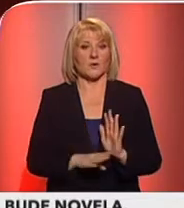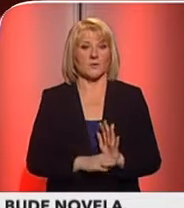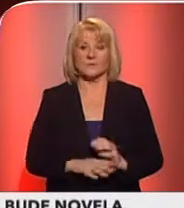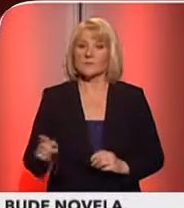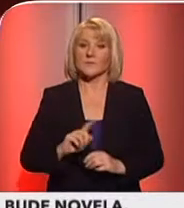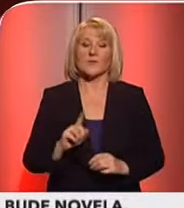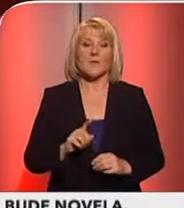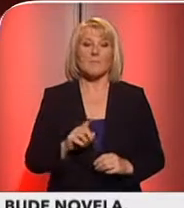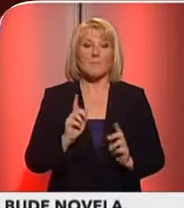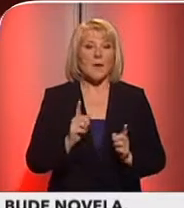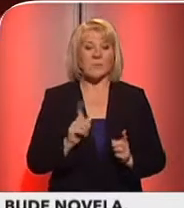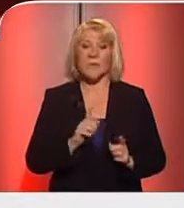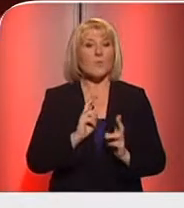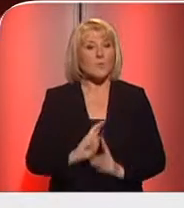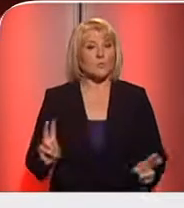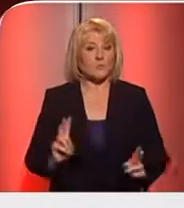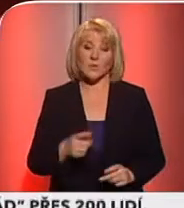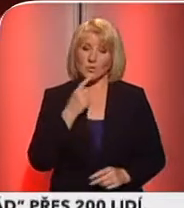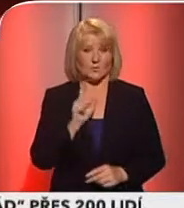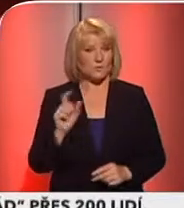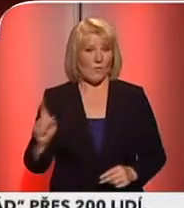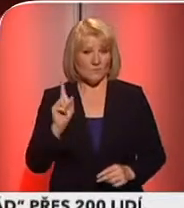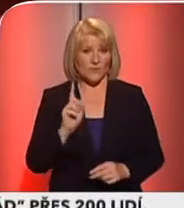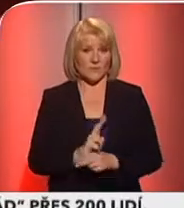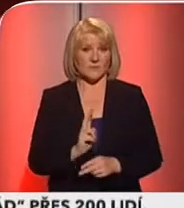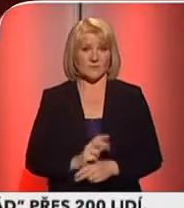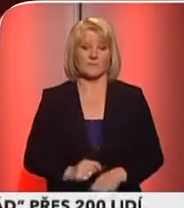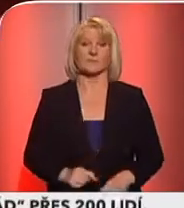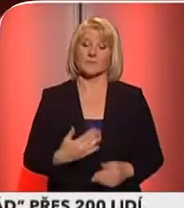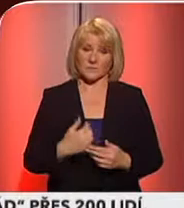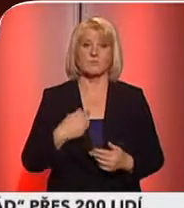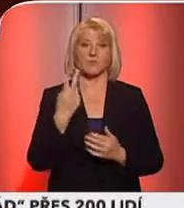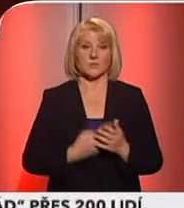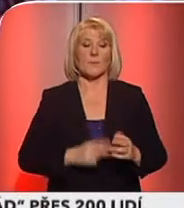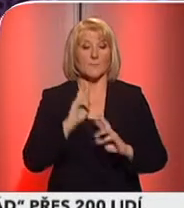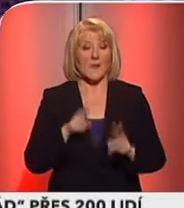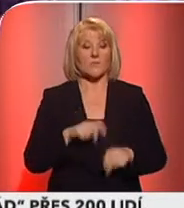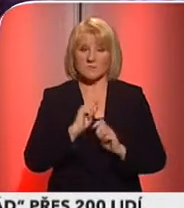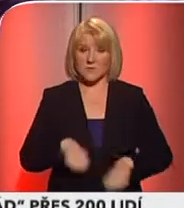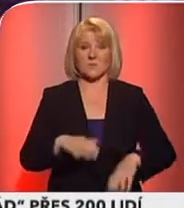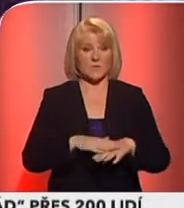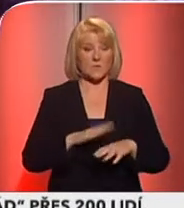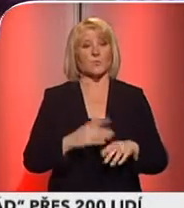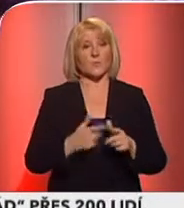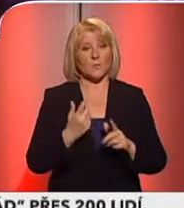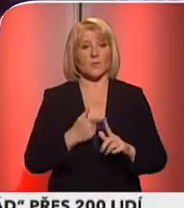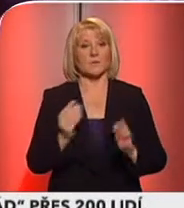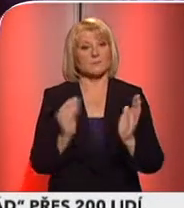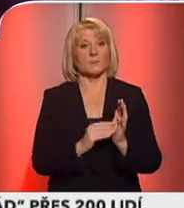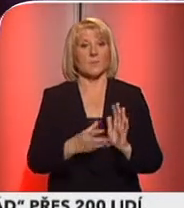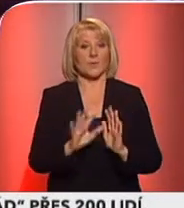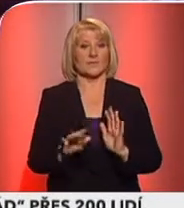upravena. Může být upravena. Jo, to jsou slovíčka. Protože vláda tak já vám to přečtu. No? Právo na stávku je zaručeno za podmínek stanovených